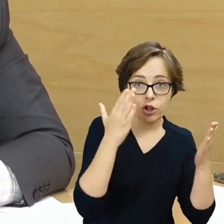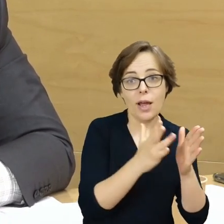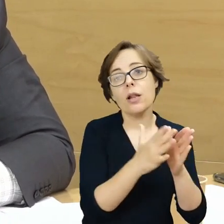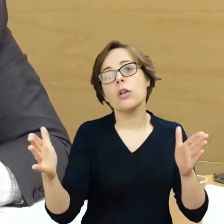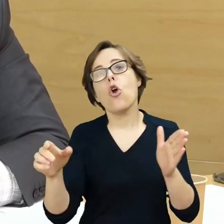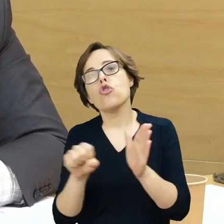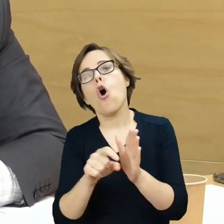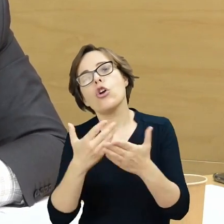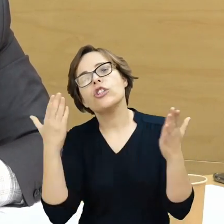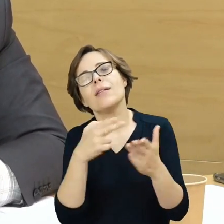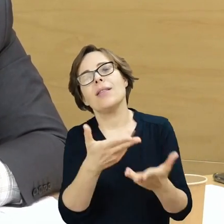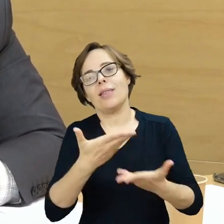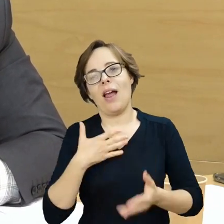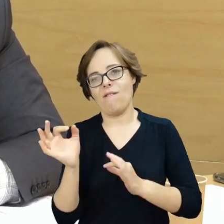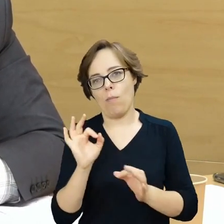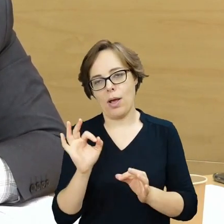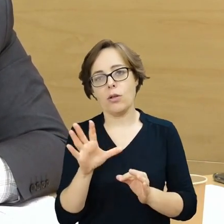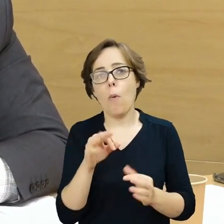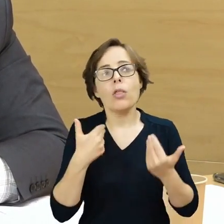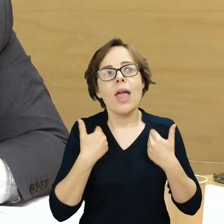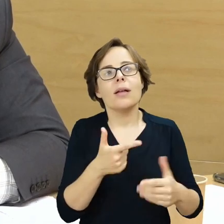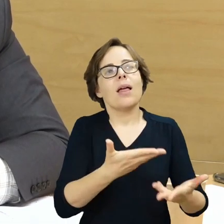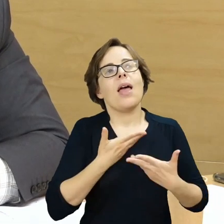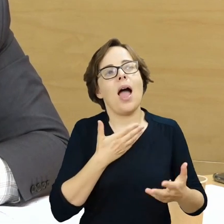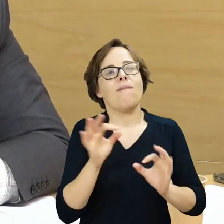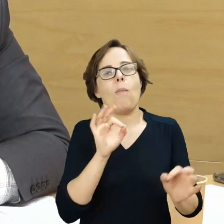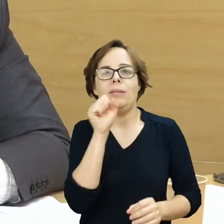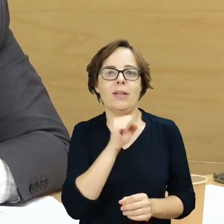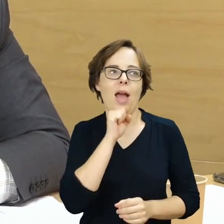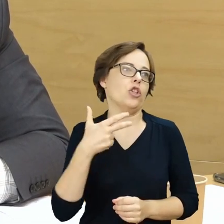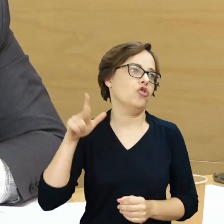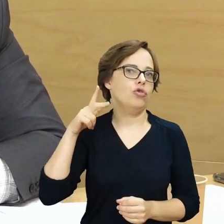aktualne, a nie sprzed 3-4 lat.